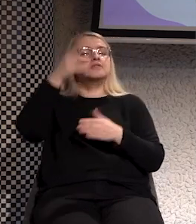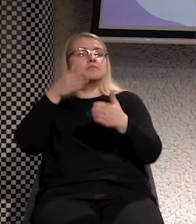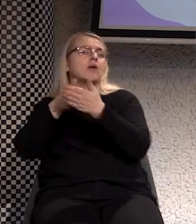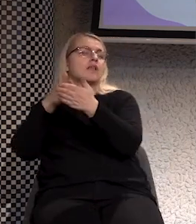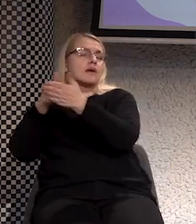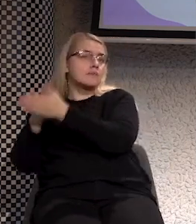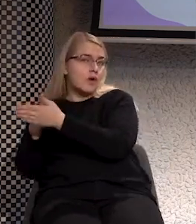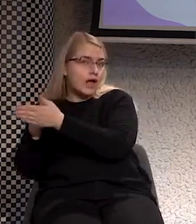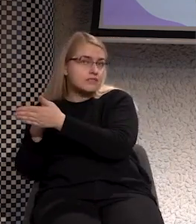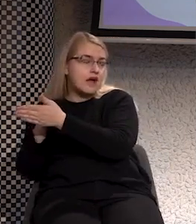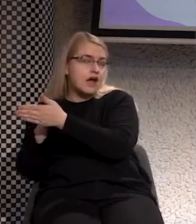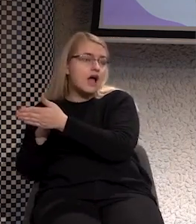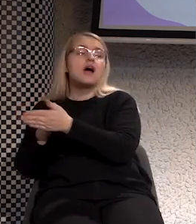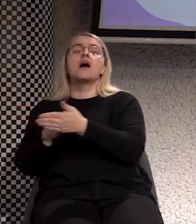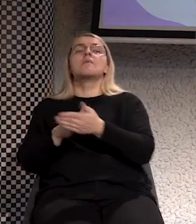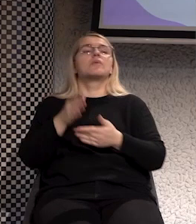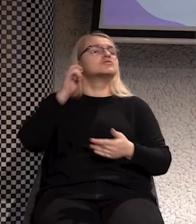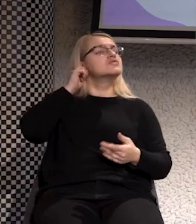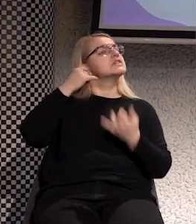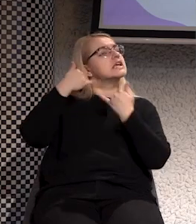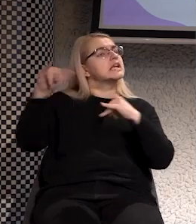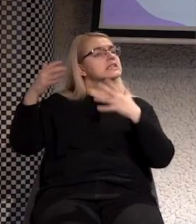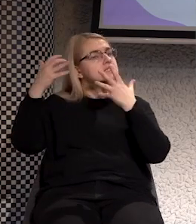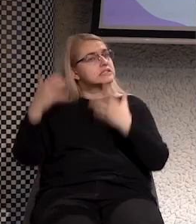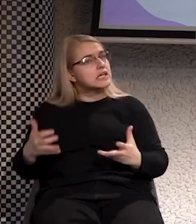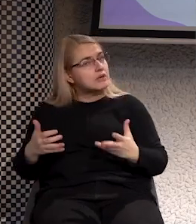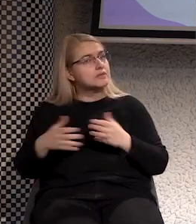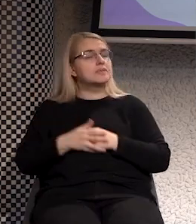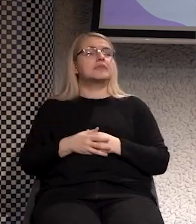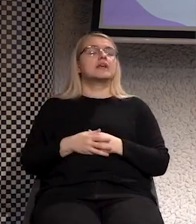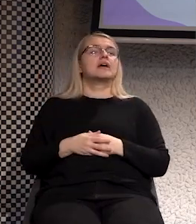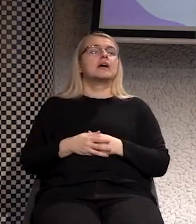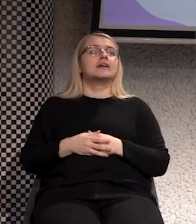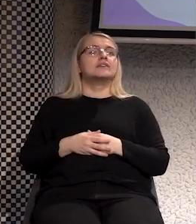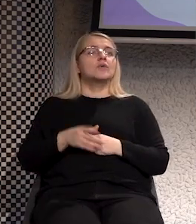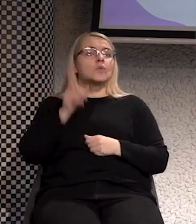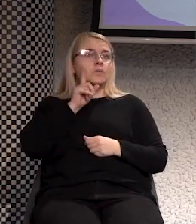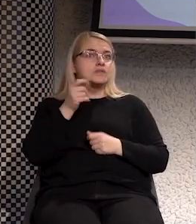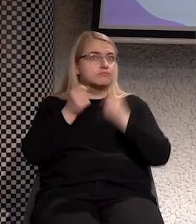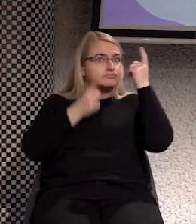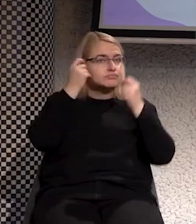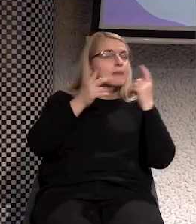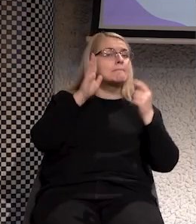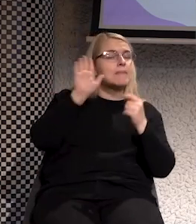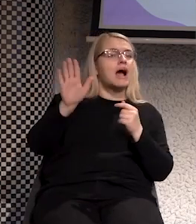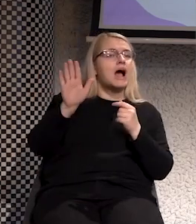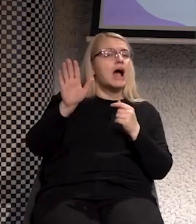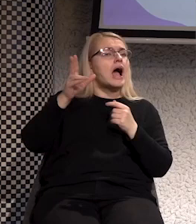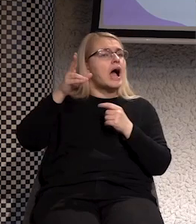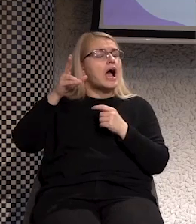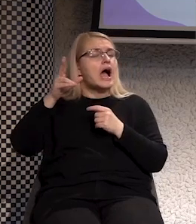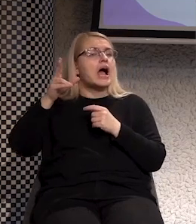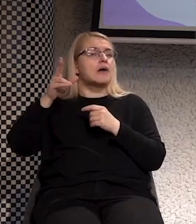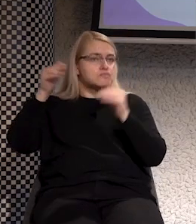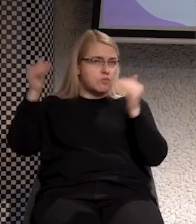ten sposób, że chłopacy są świetnie kreatywni na przykład, ale trzeba dać im przestrzeń na to, żeby oni mogli, a nie zakładać, że jak to jest pomysł